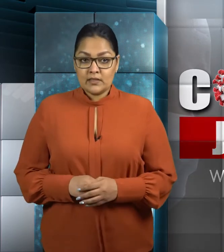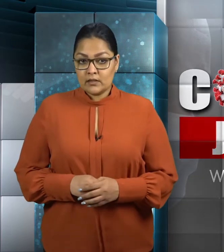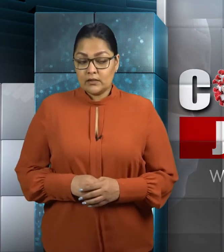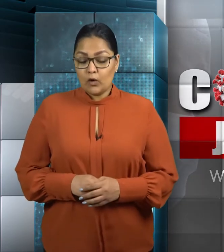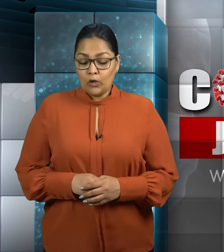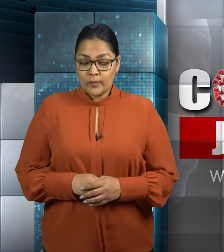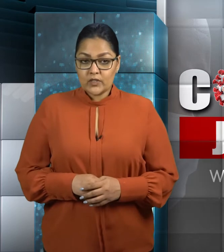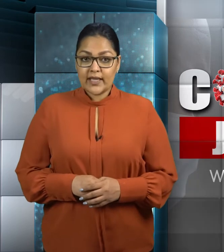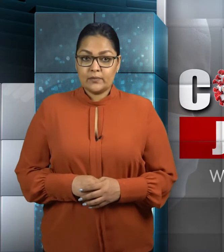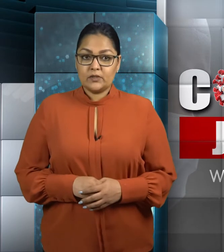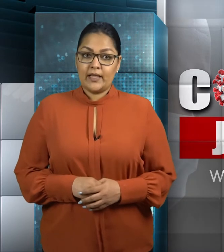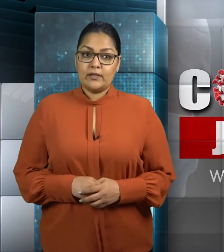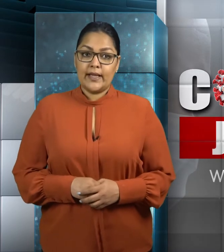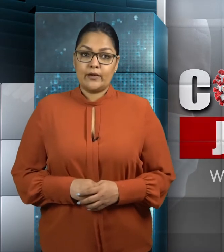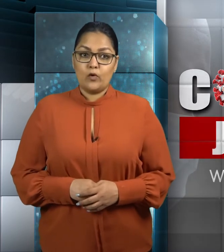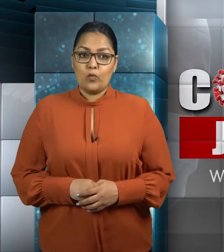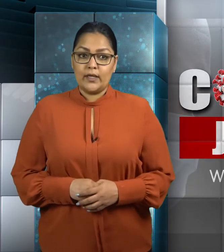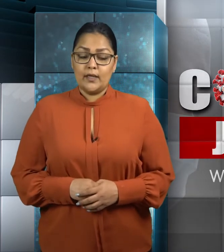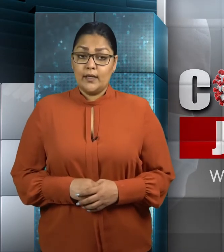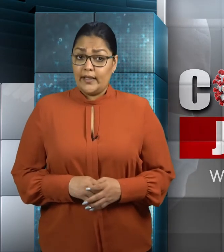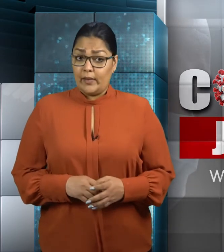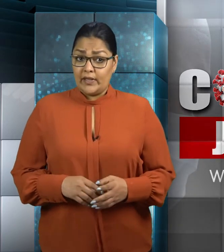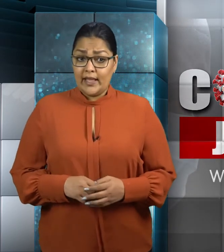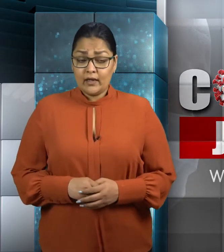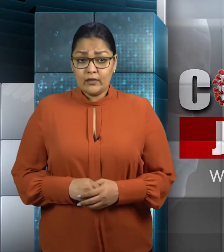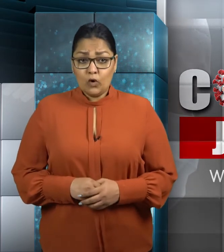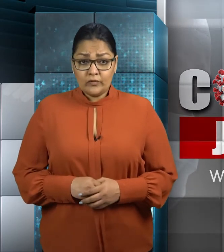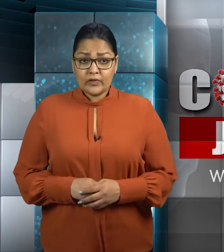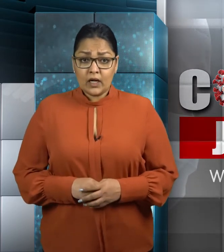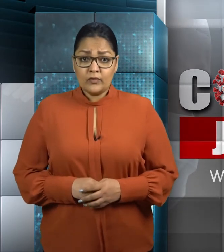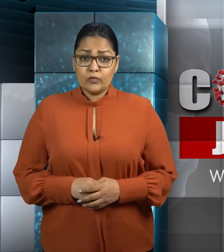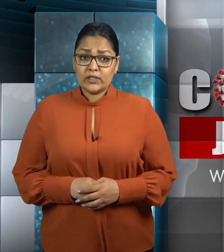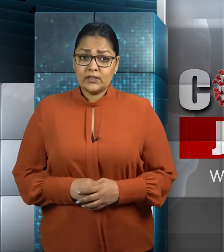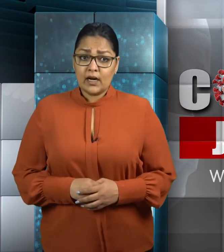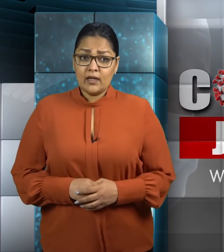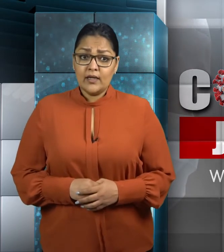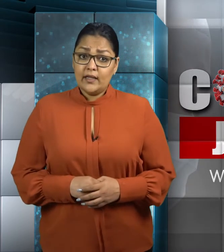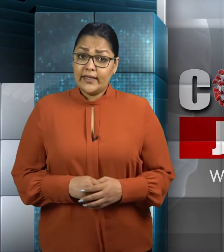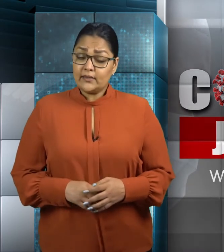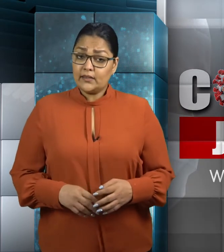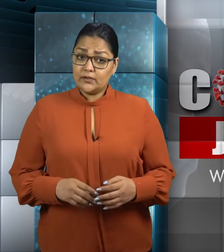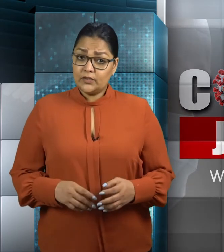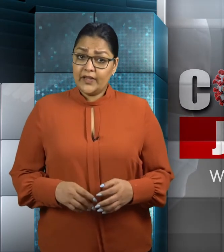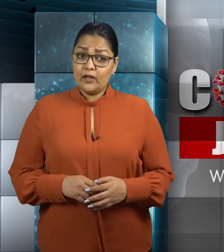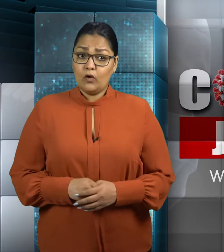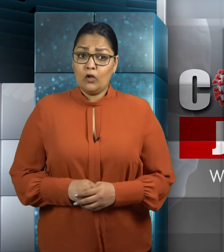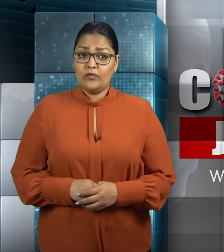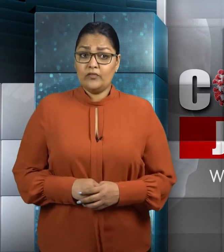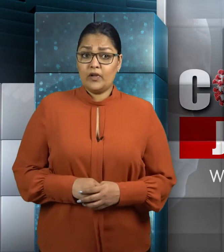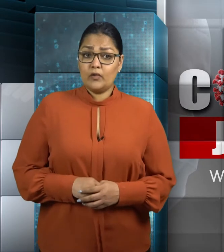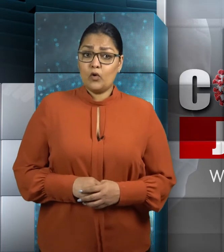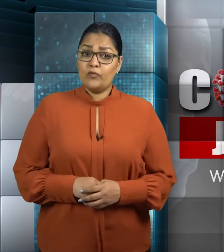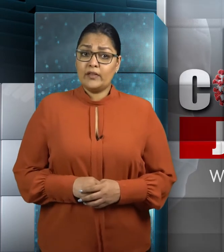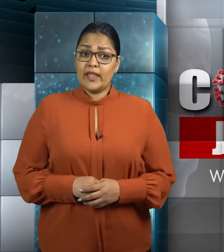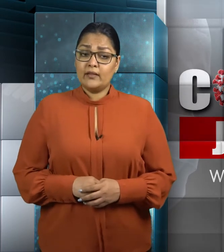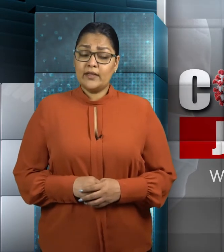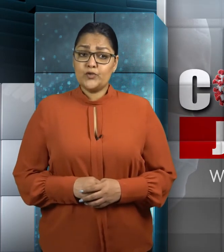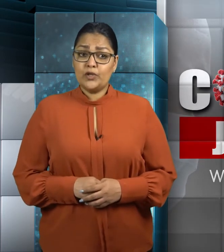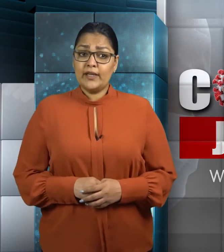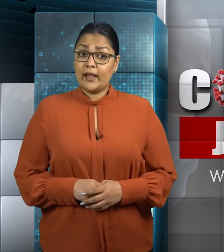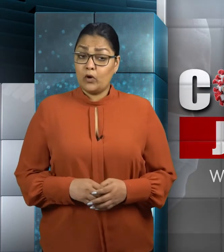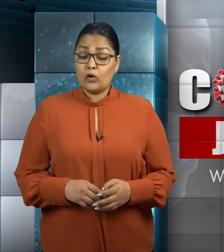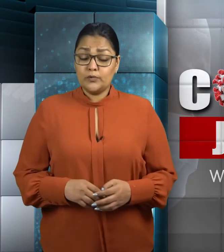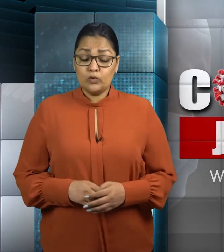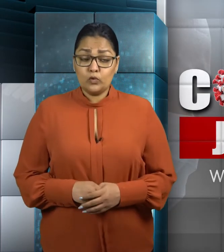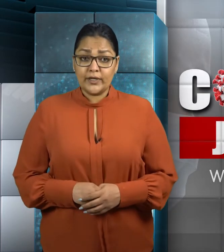drommen mensen onbeschermd bij elkaar komen. En met dergelijk onverantwoord gedrag ligt een tweede golf van COVID-19